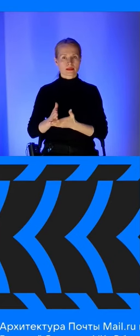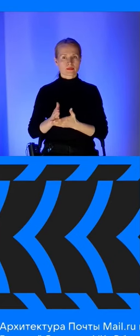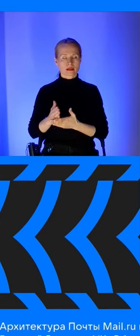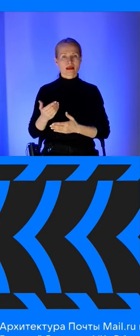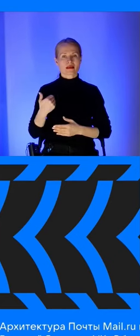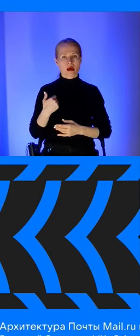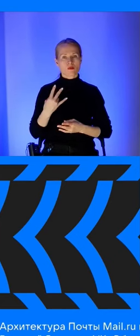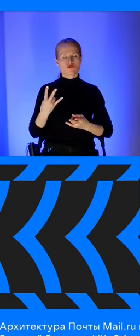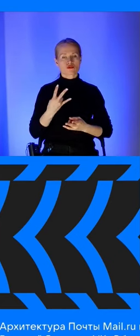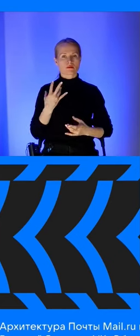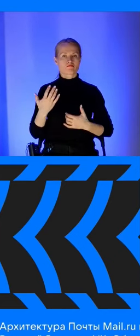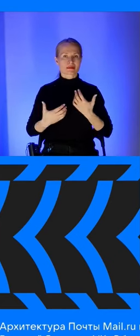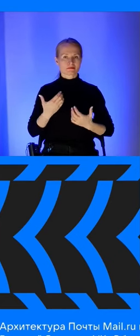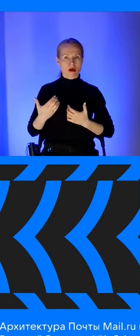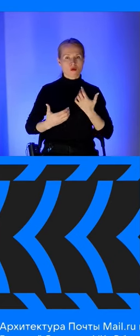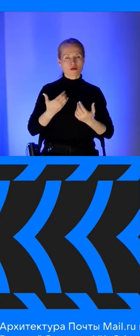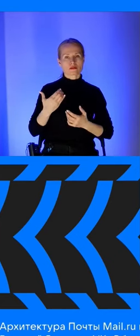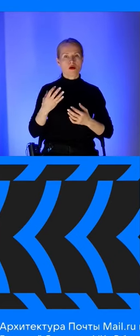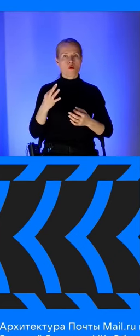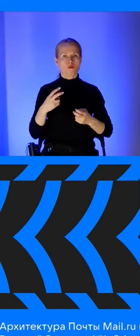надо беспокоиться про